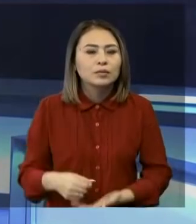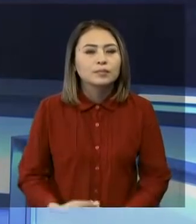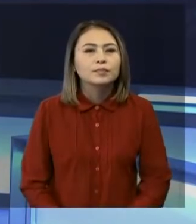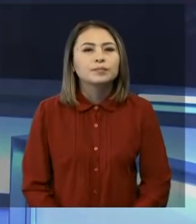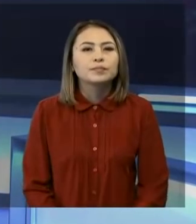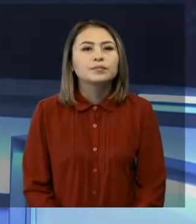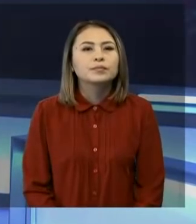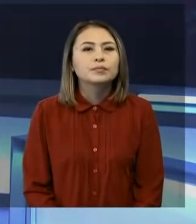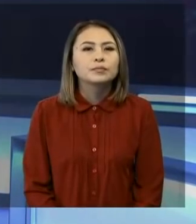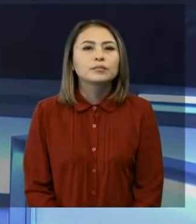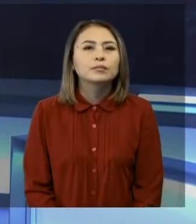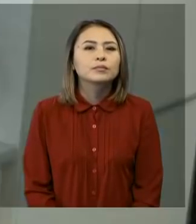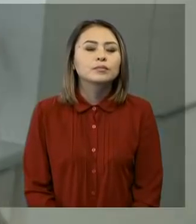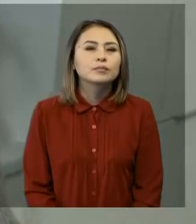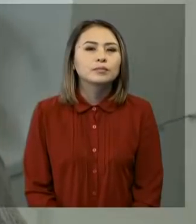көрді.